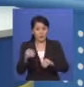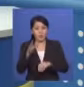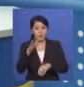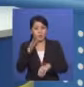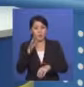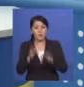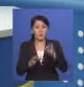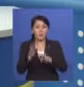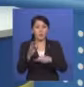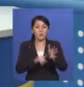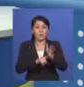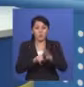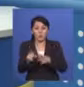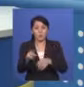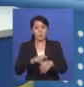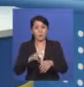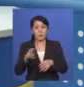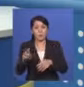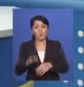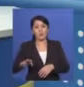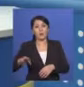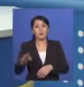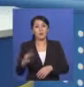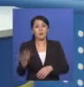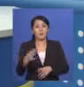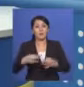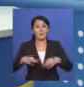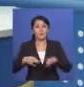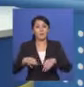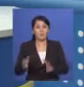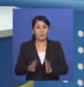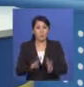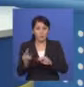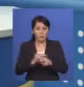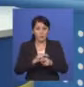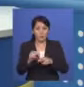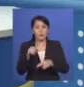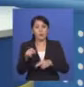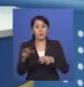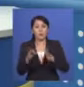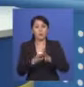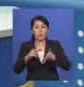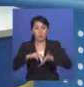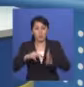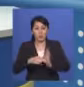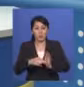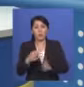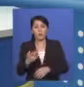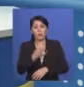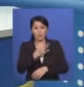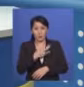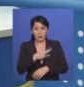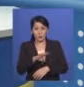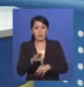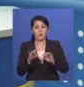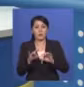оларға қатысты іс сотқа жіберілді. Ал биыл облыста қандай автомобиль жолдары жөнделмек және бұл мақсатта бюджеттен қанша қаражат